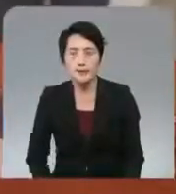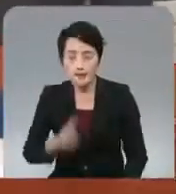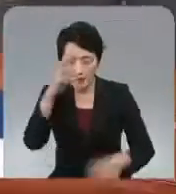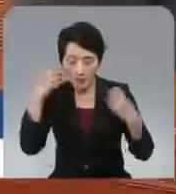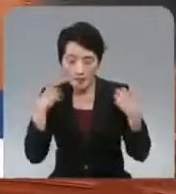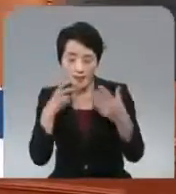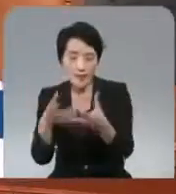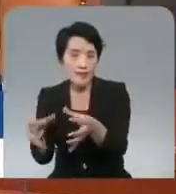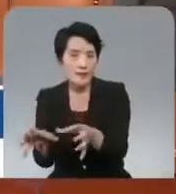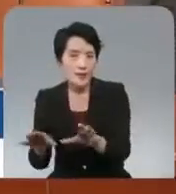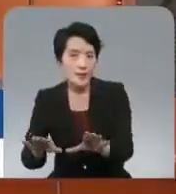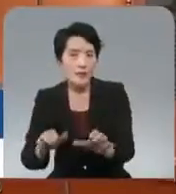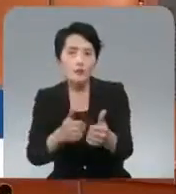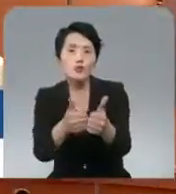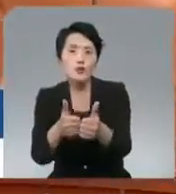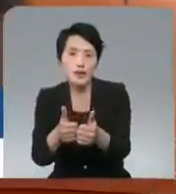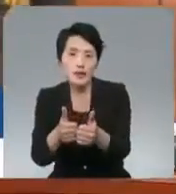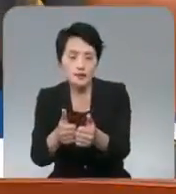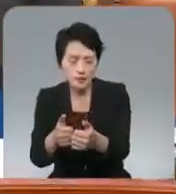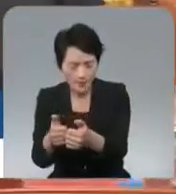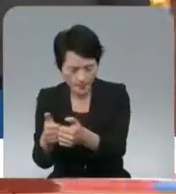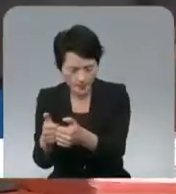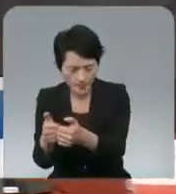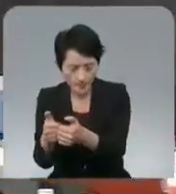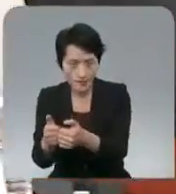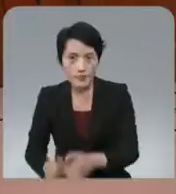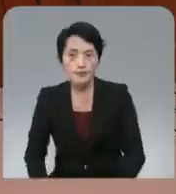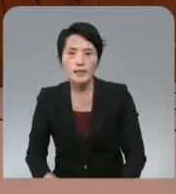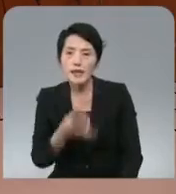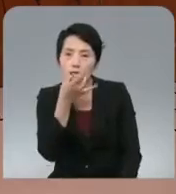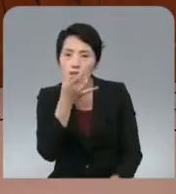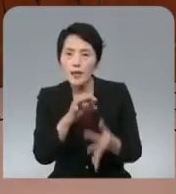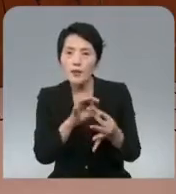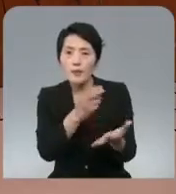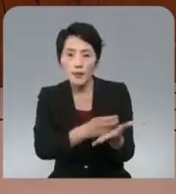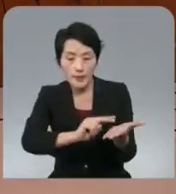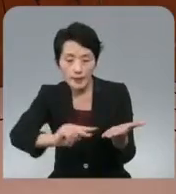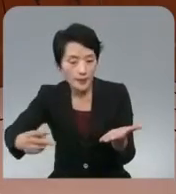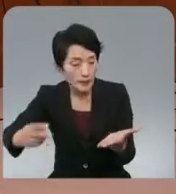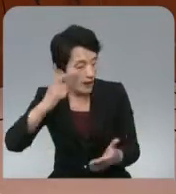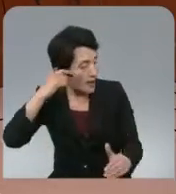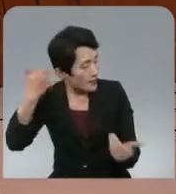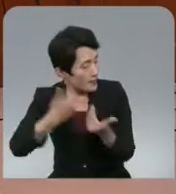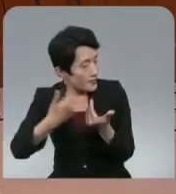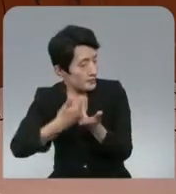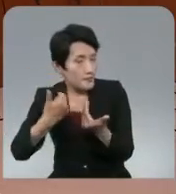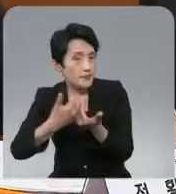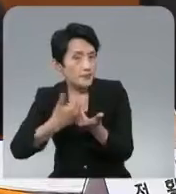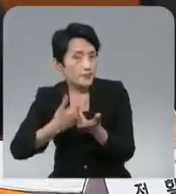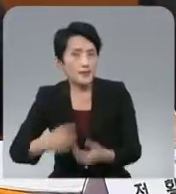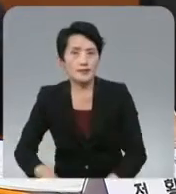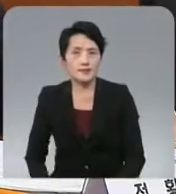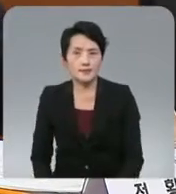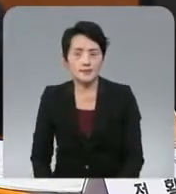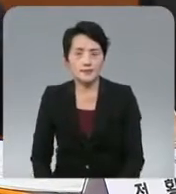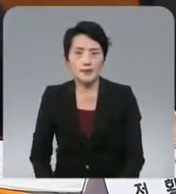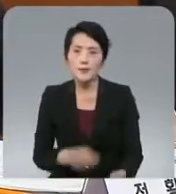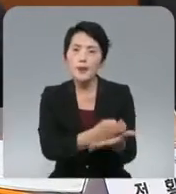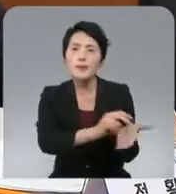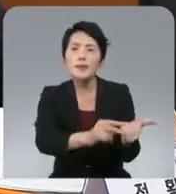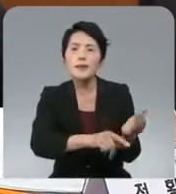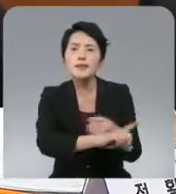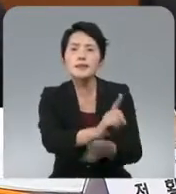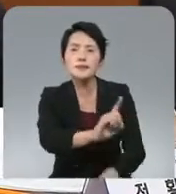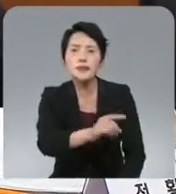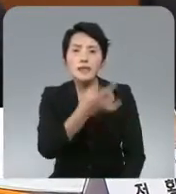la révision de la Loi sur la gestion des céréales divise fortement le camp au pouvoir est celui de l'opposition les représentants